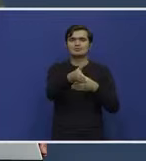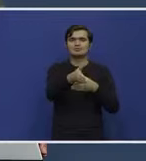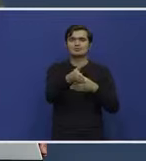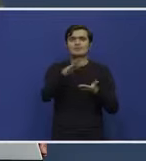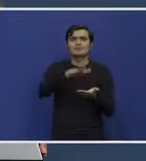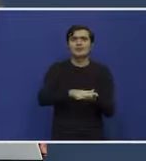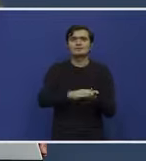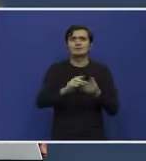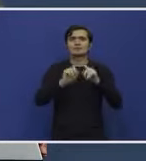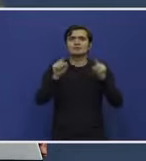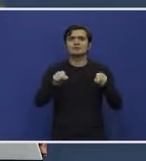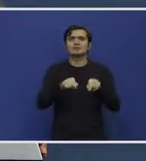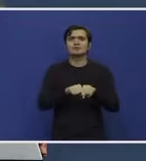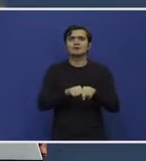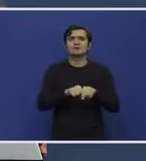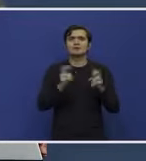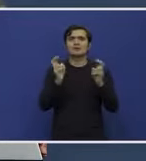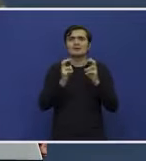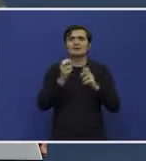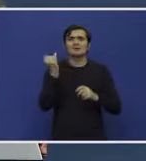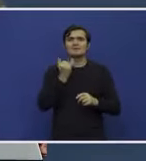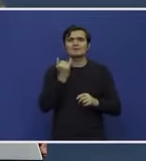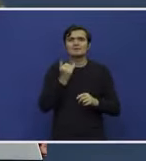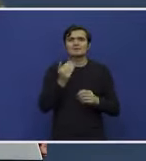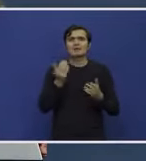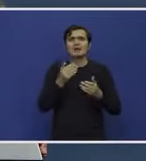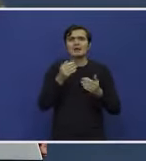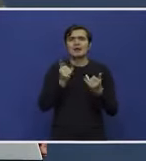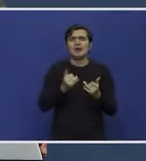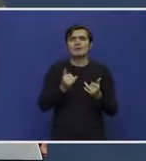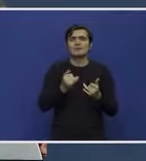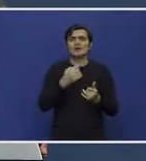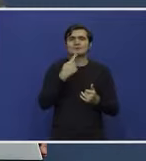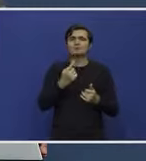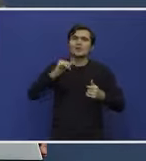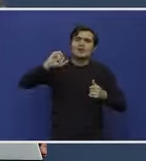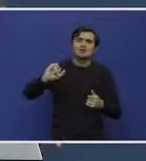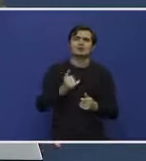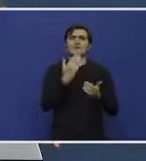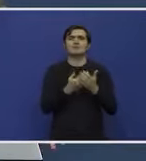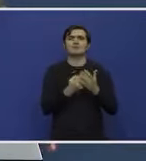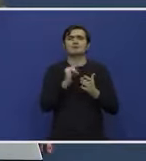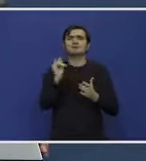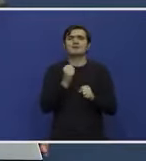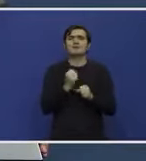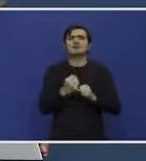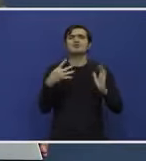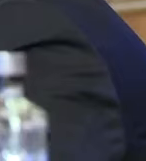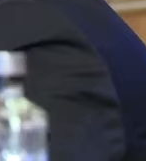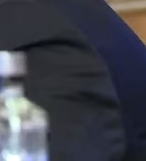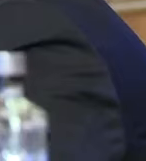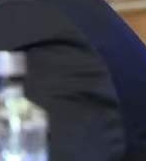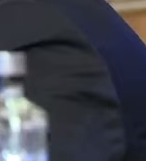baza certificatului electronic COVID care include de data aceasta și testare. Astea sunt lucrurile importante.